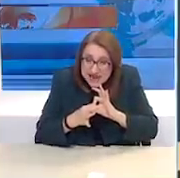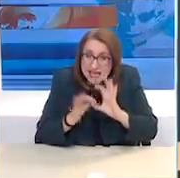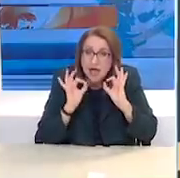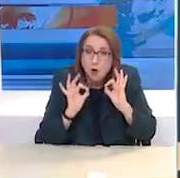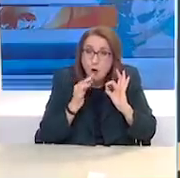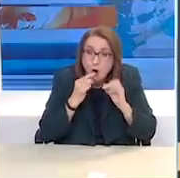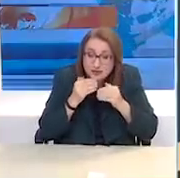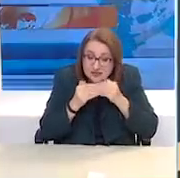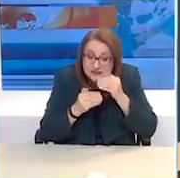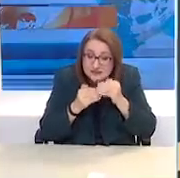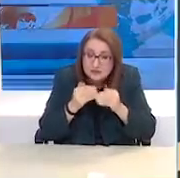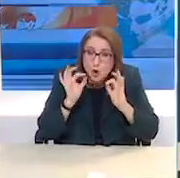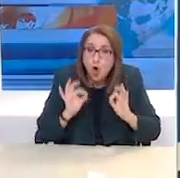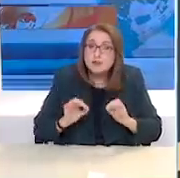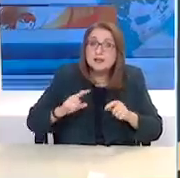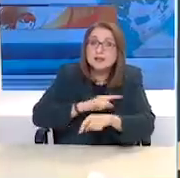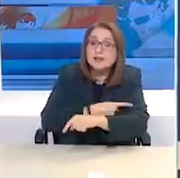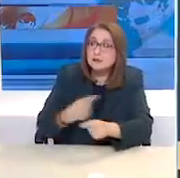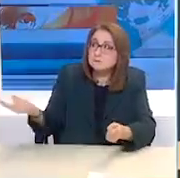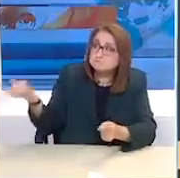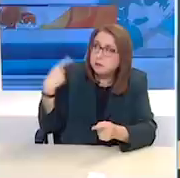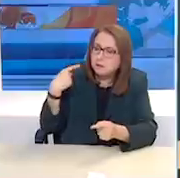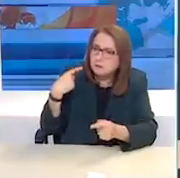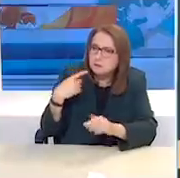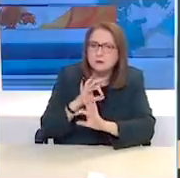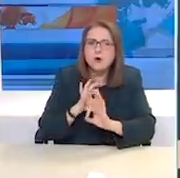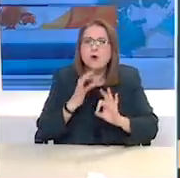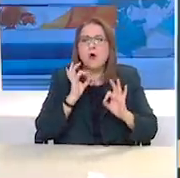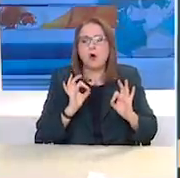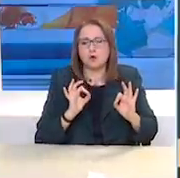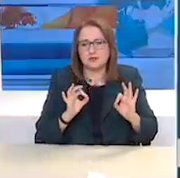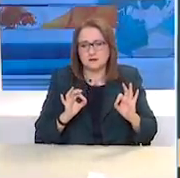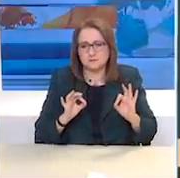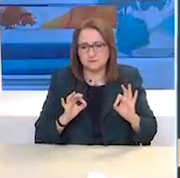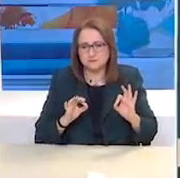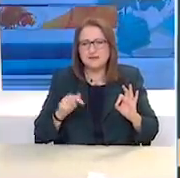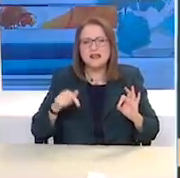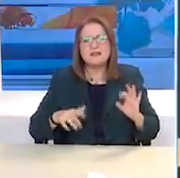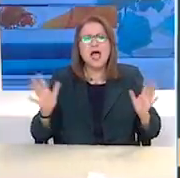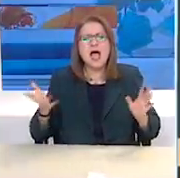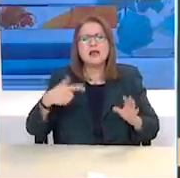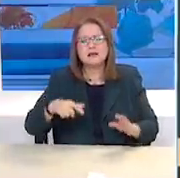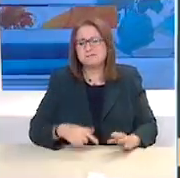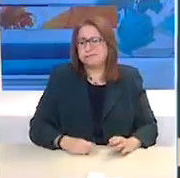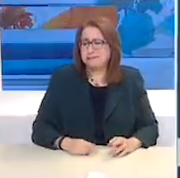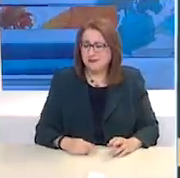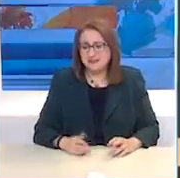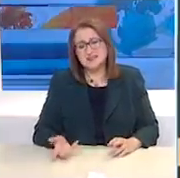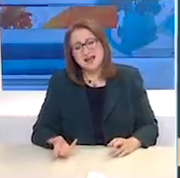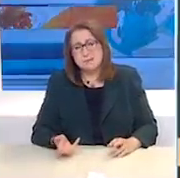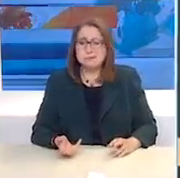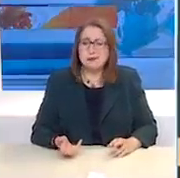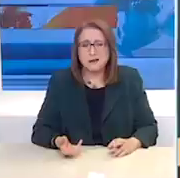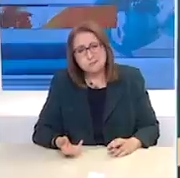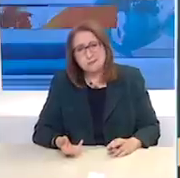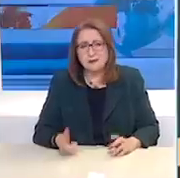οποία προβλέπει η επιστημονική κοινότητα. Η οποιαδήποτε λογική οχαδερφισμού που μας μπορεί να